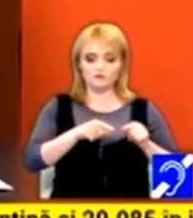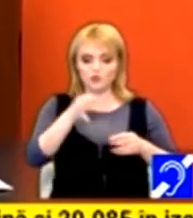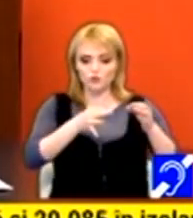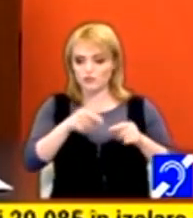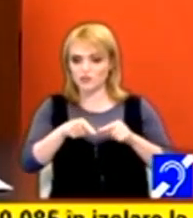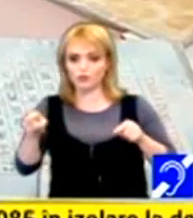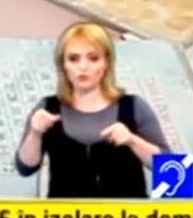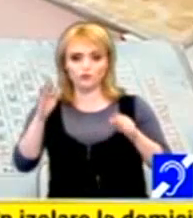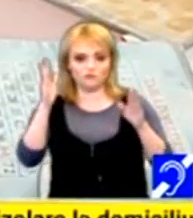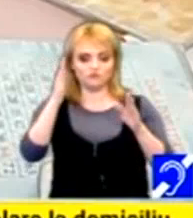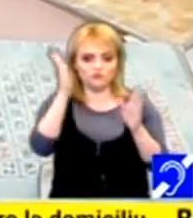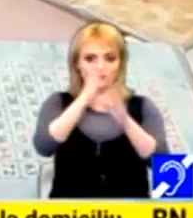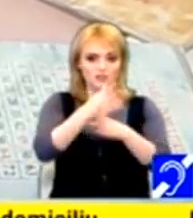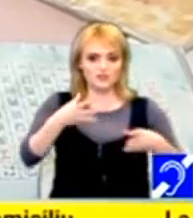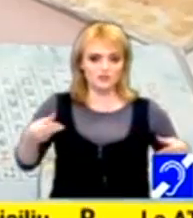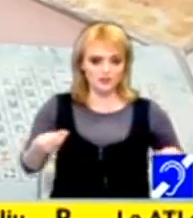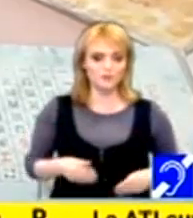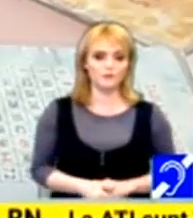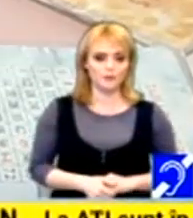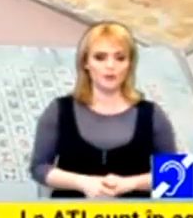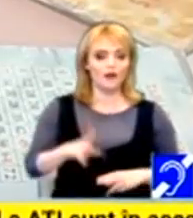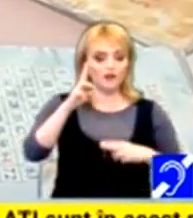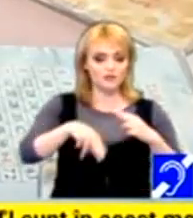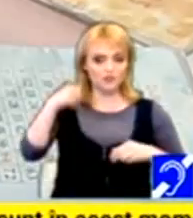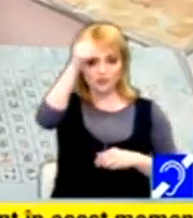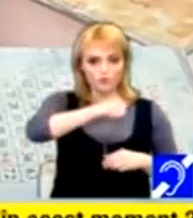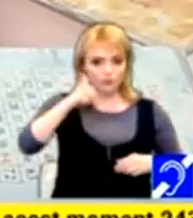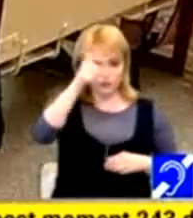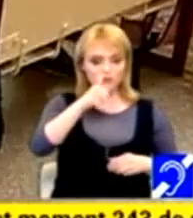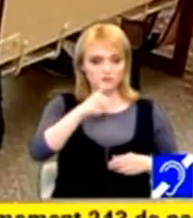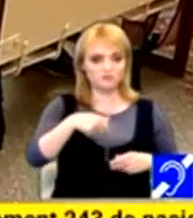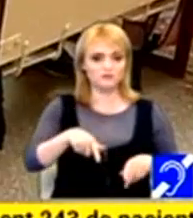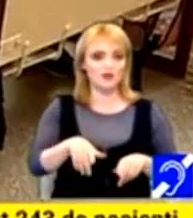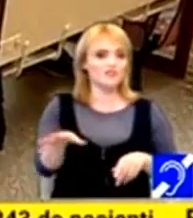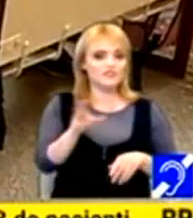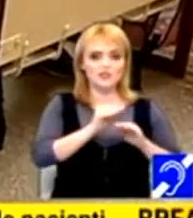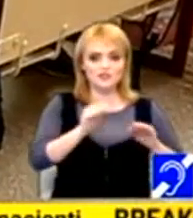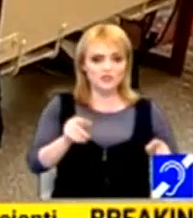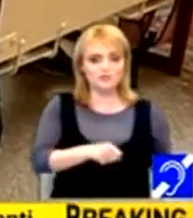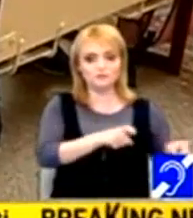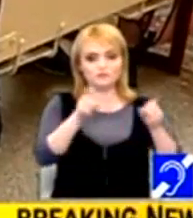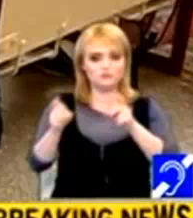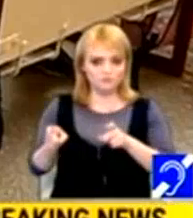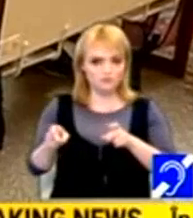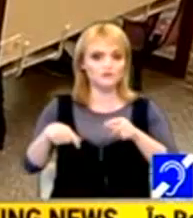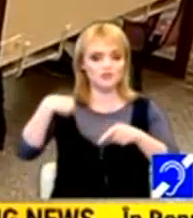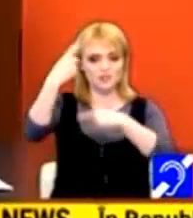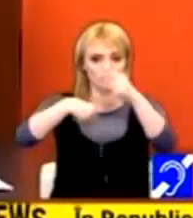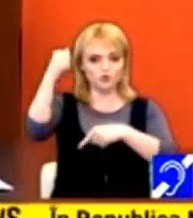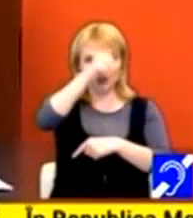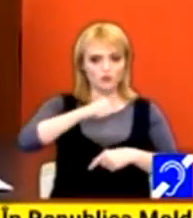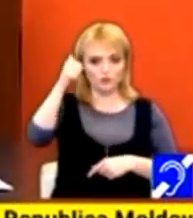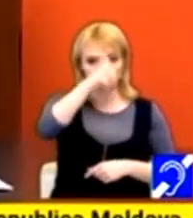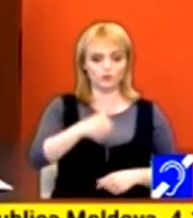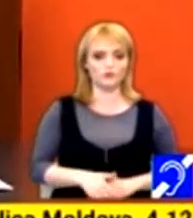Pentru toți elevii va fi încheiată situația școlară și toți elevii vor fi promovați în anul următor în baza rezultatelor obținute